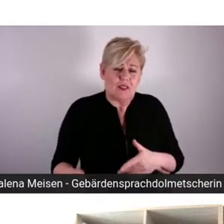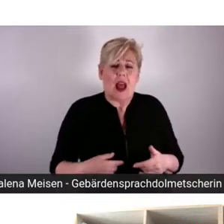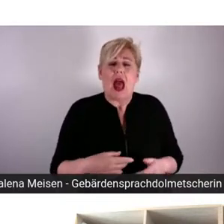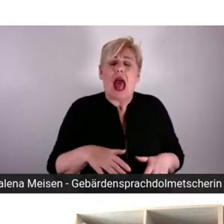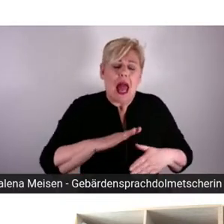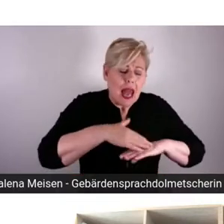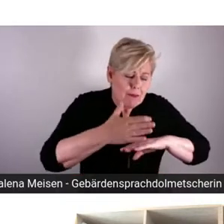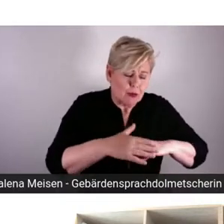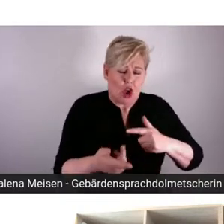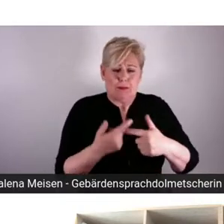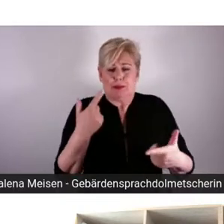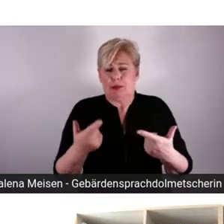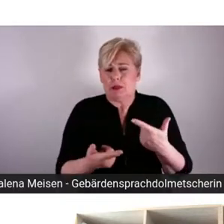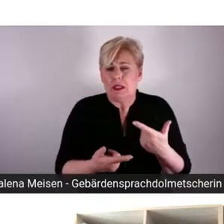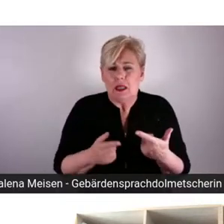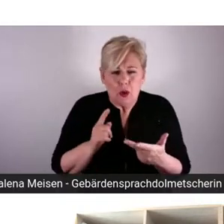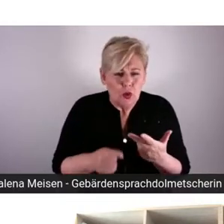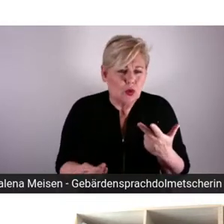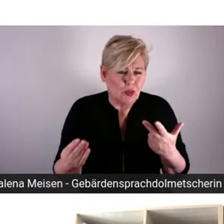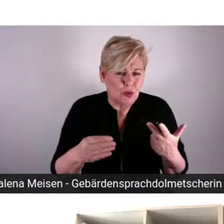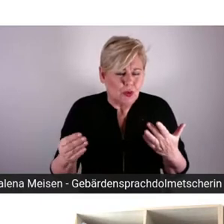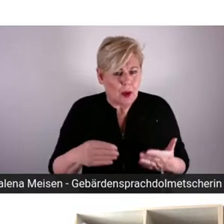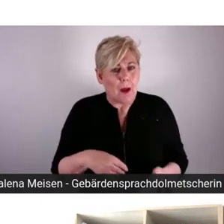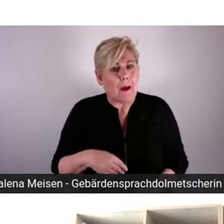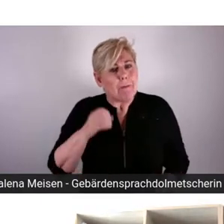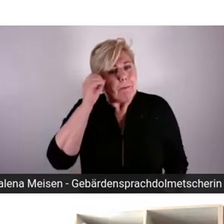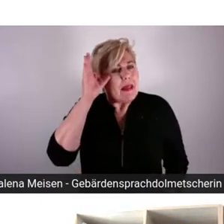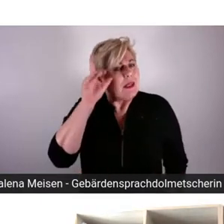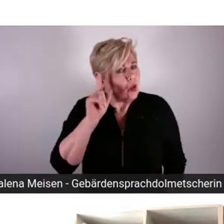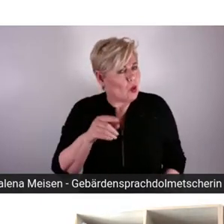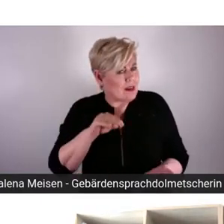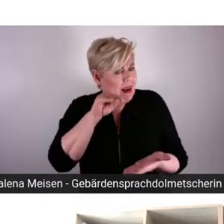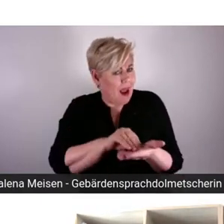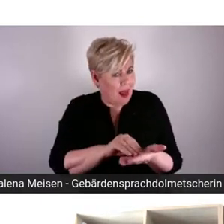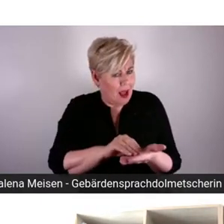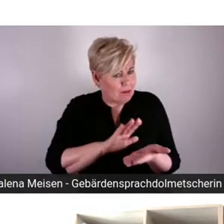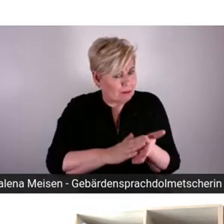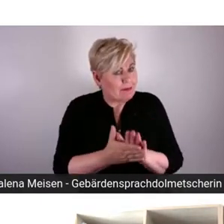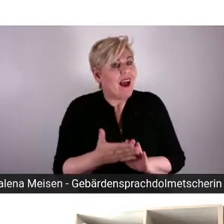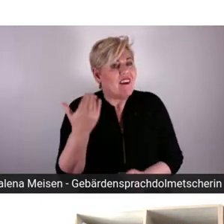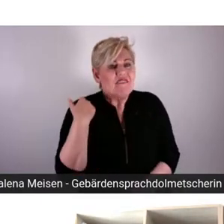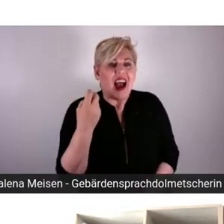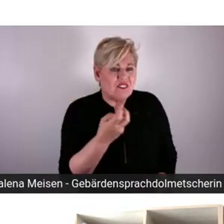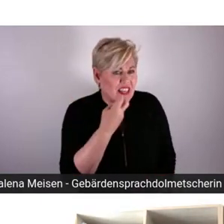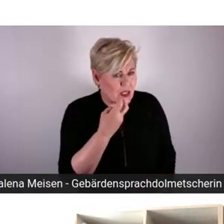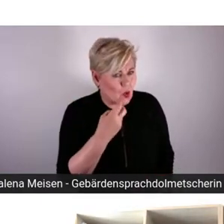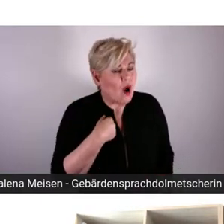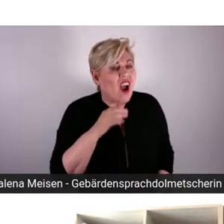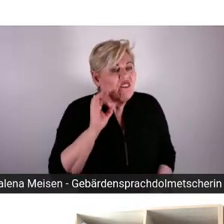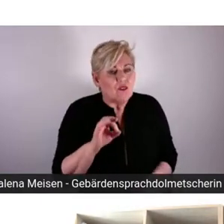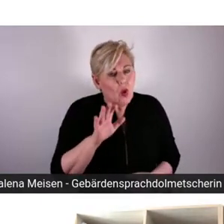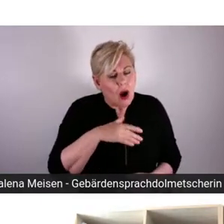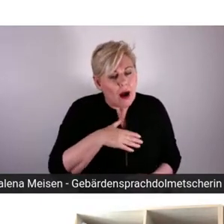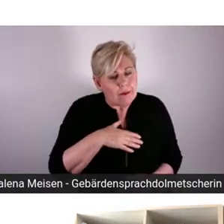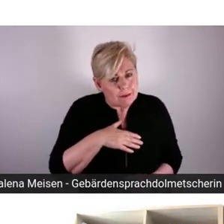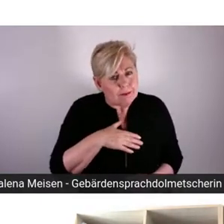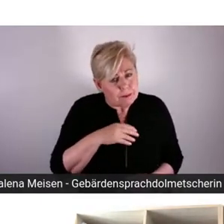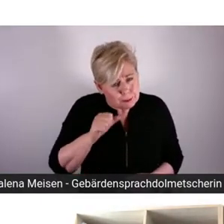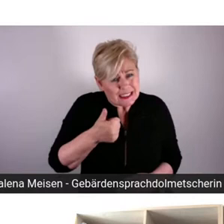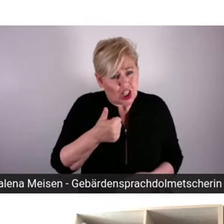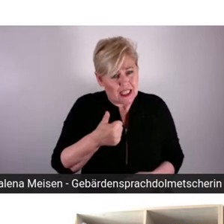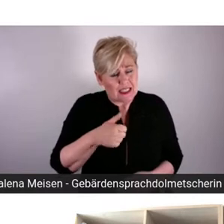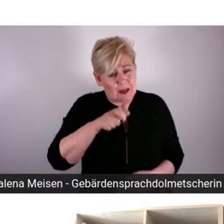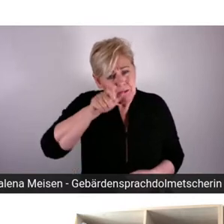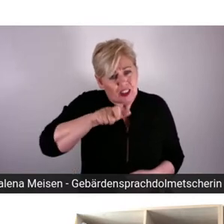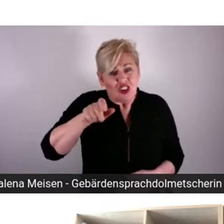dergleichen mehr. Und das Bildungs- und Teilhabepaket ist ja ein Versuch gewesen, die Bildungsmöglichkeiten gerade von Menschen